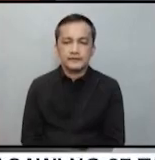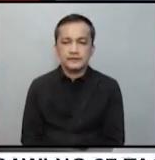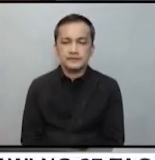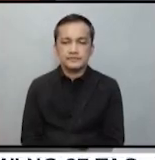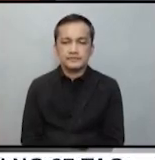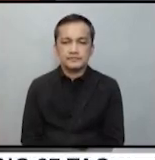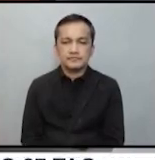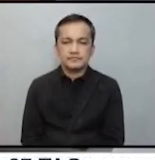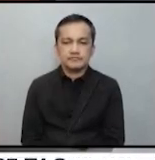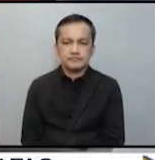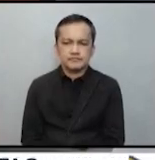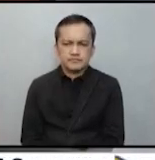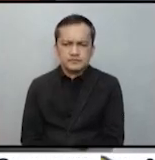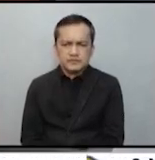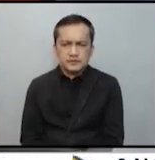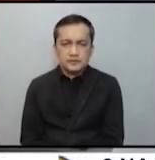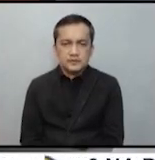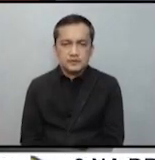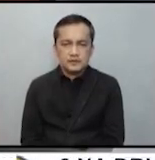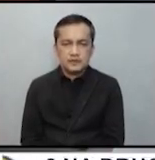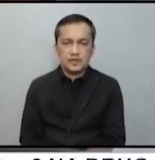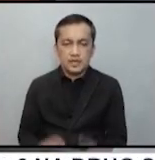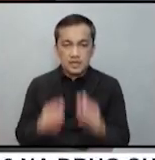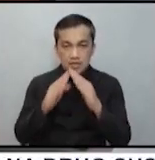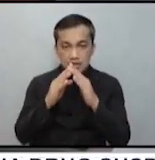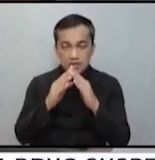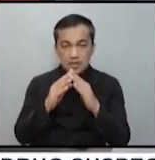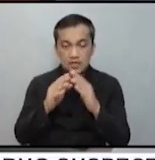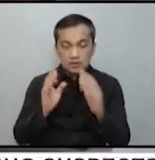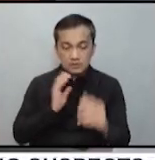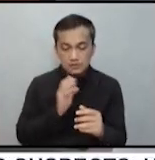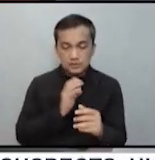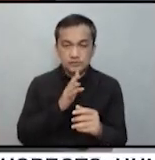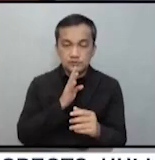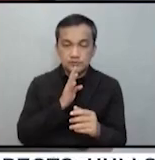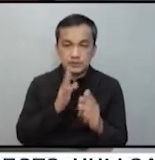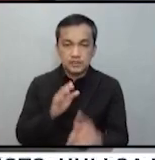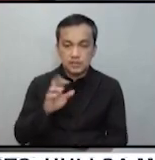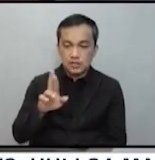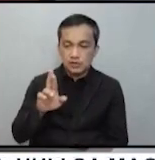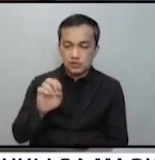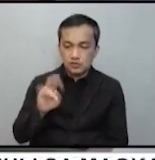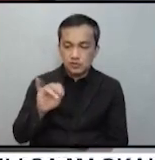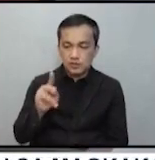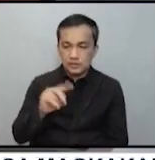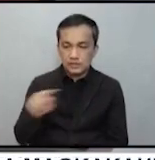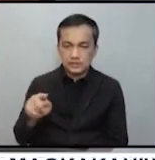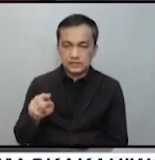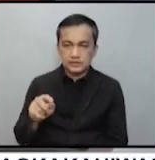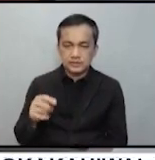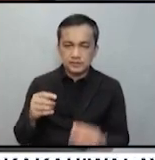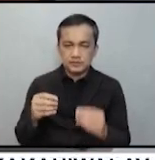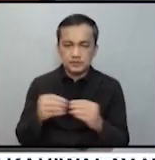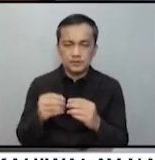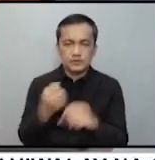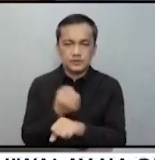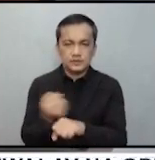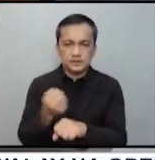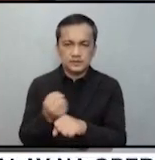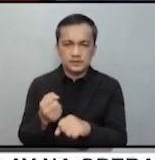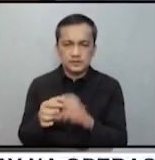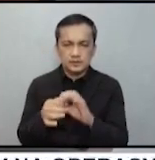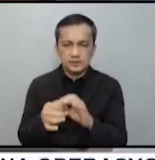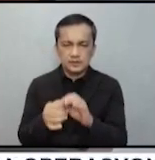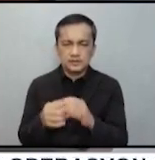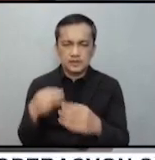Nanawagan si House Speaker Martin Romualdez para sa mas matibay na samahan at kooperasyon sa pagitan ng member states ng Association of Southeast